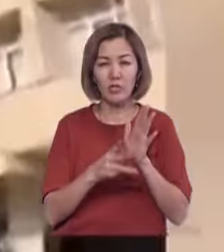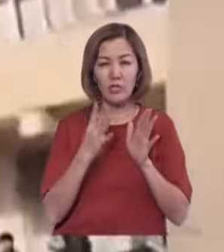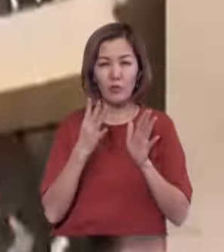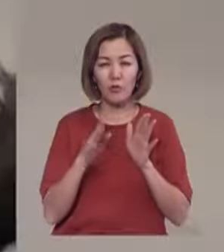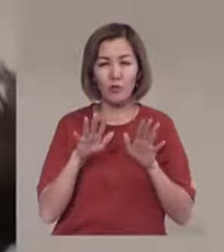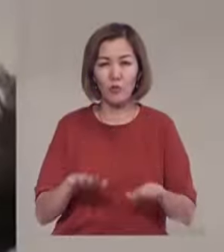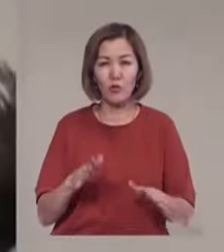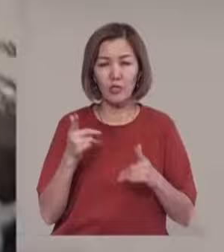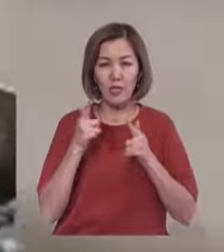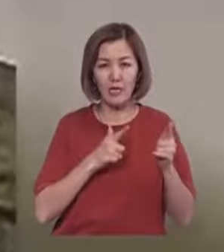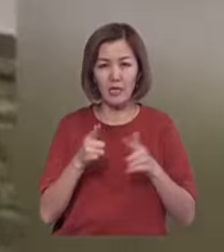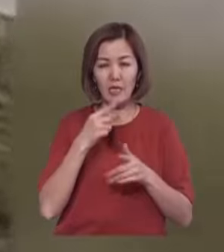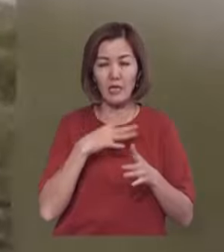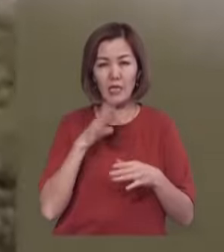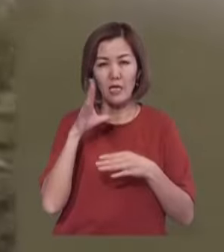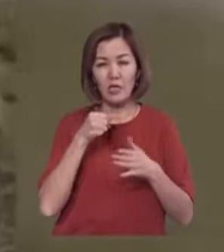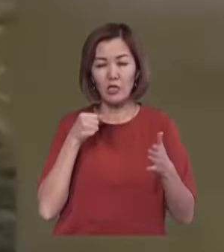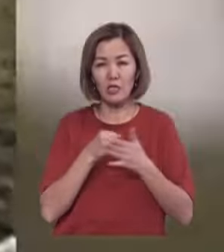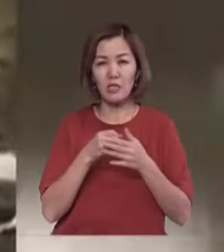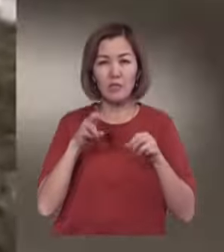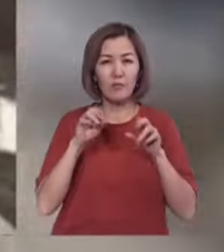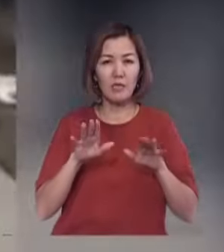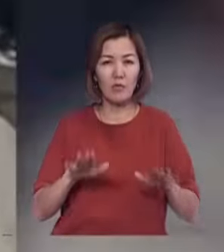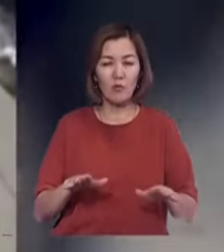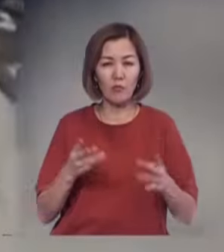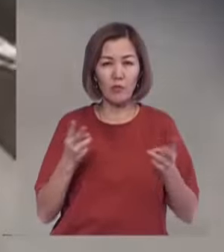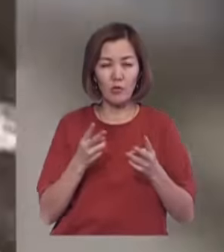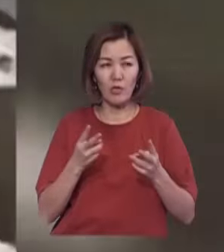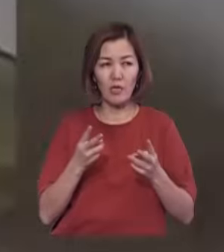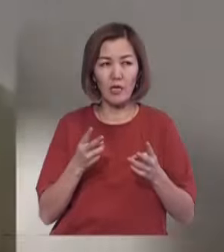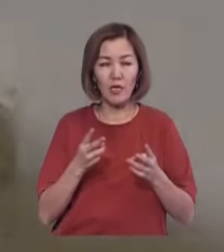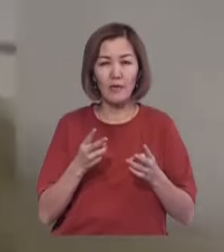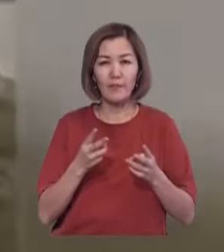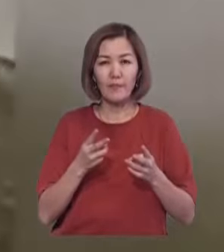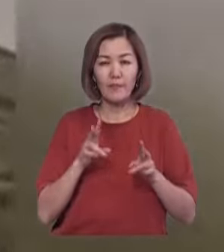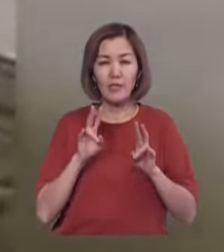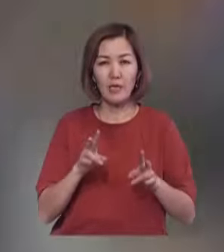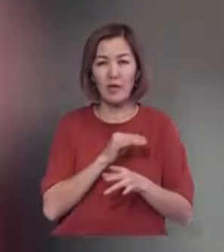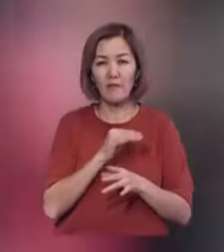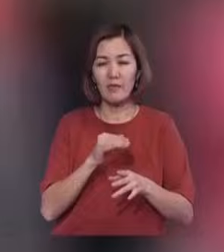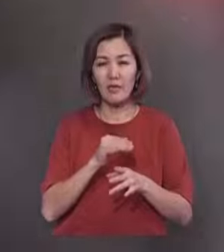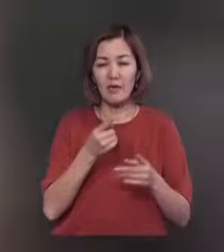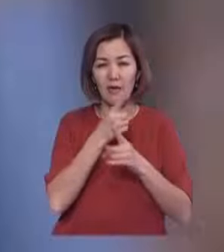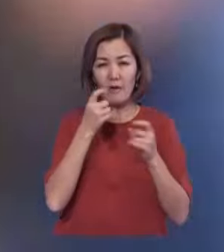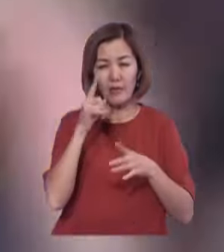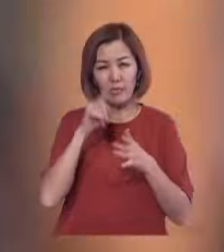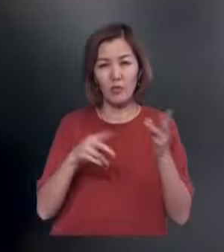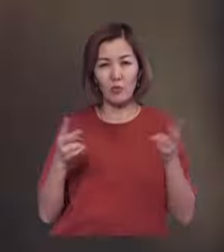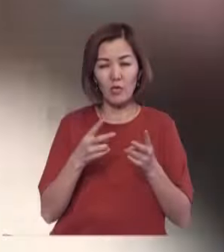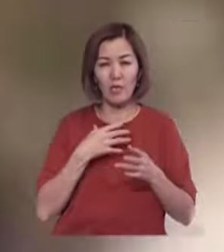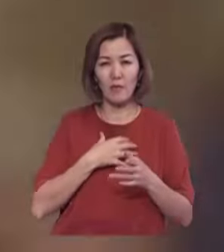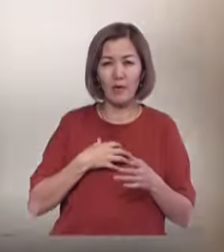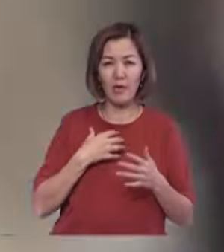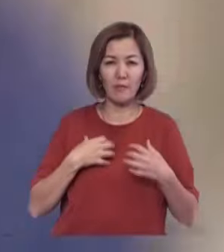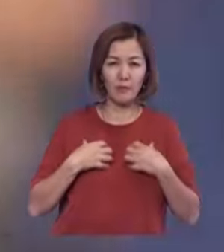пункті барын хабарлады. Жұртқа кешке дейін арнайы орындарда болуға кеңес берді. Құзырлы орындар тек ресми ақпаратқа сенуге шақырады. Байбаламға бой